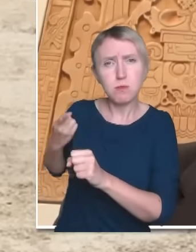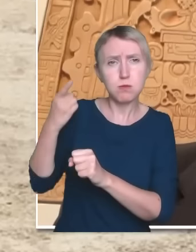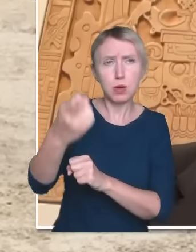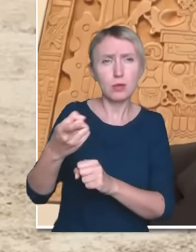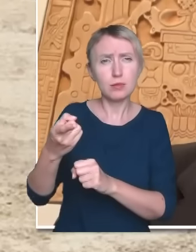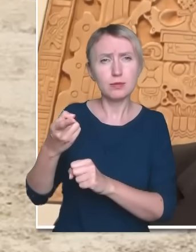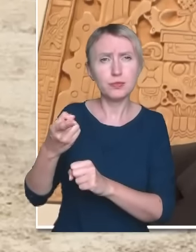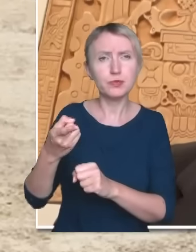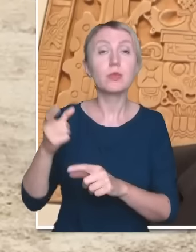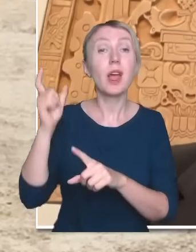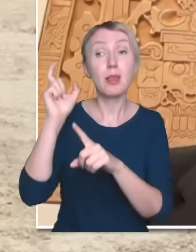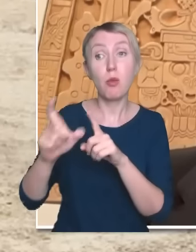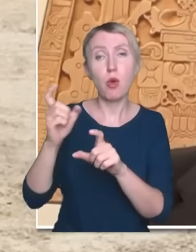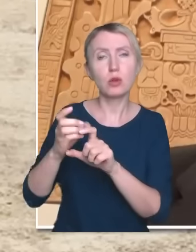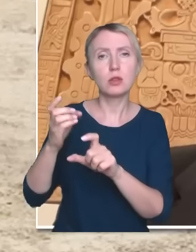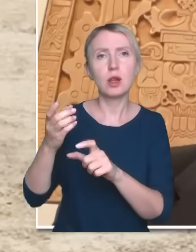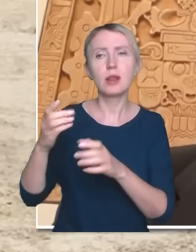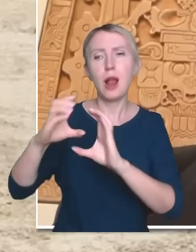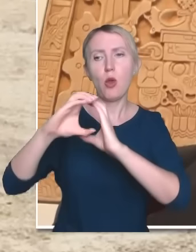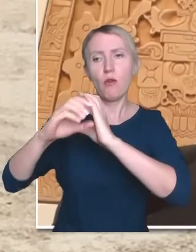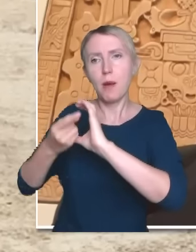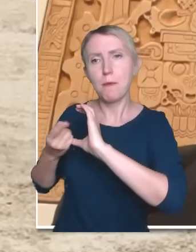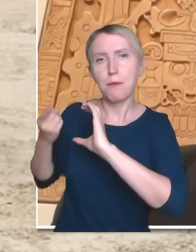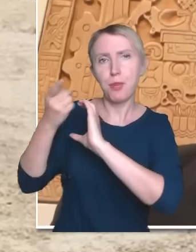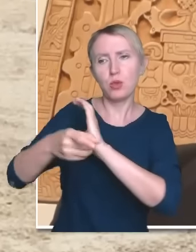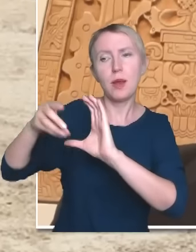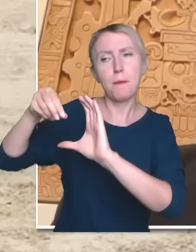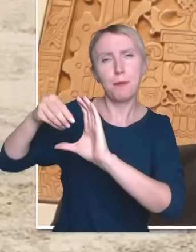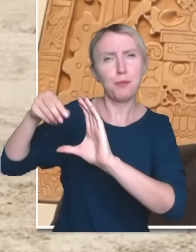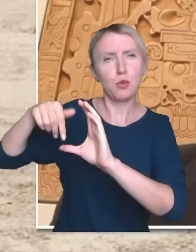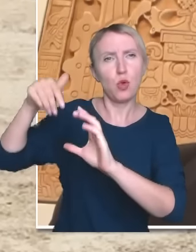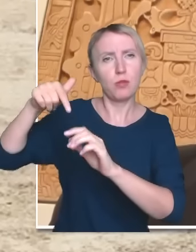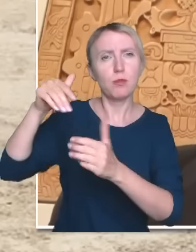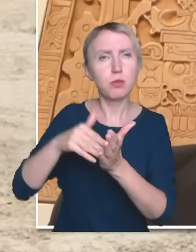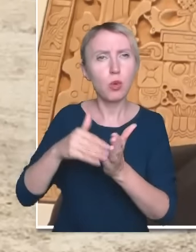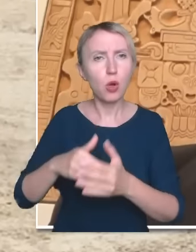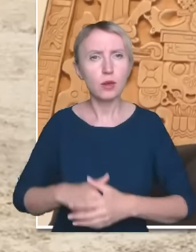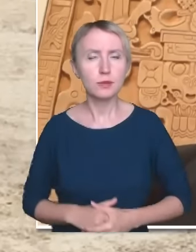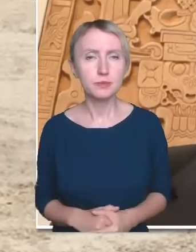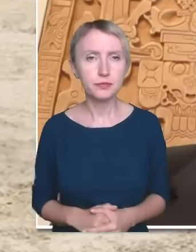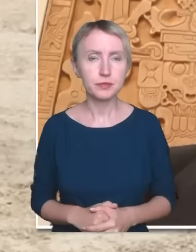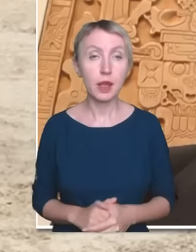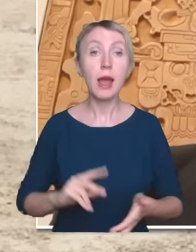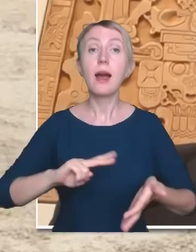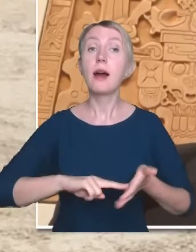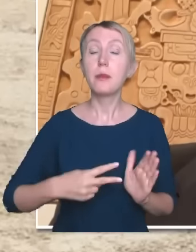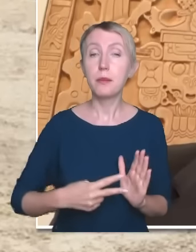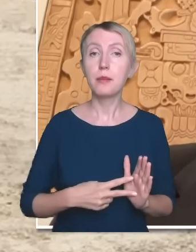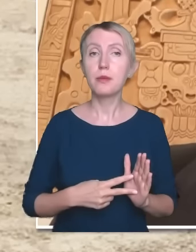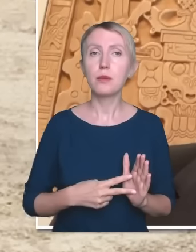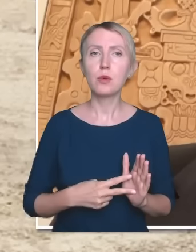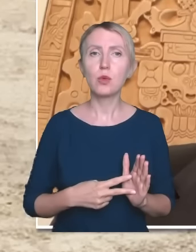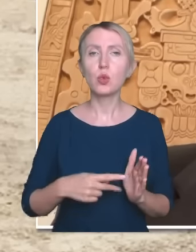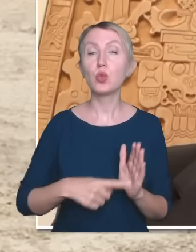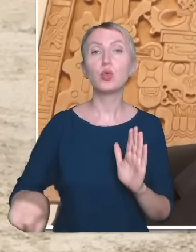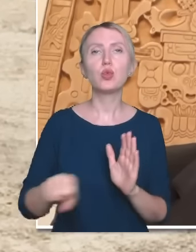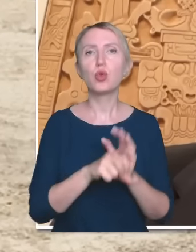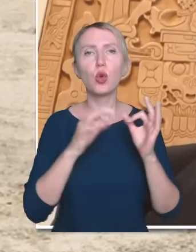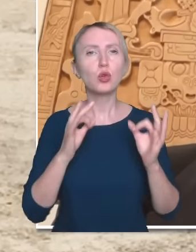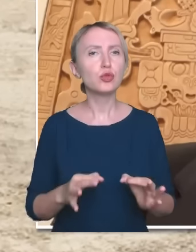tak naprawdę opuszcza lufę artylerii. Ten plan do dnia